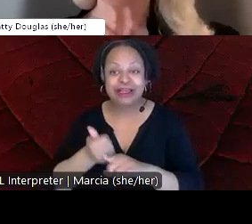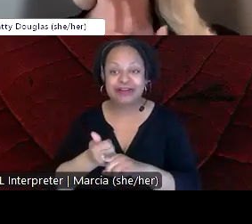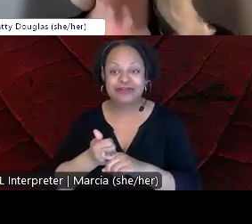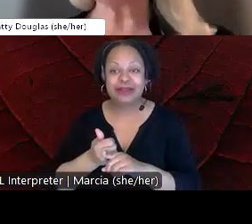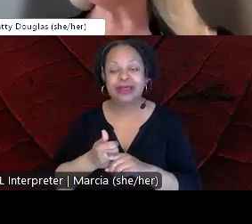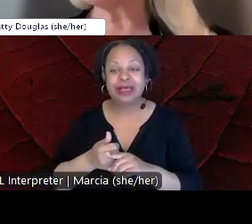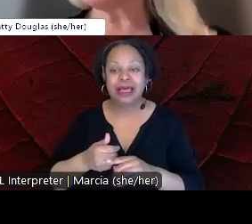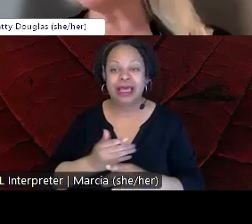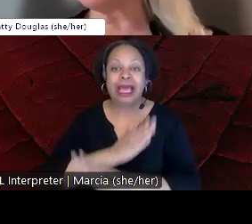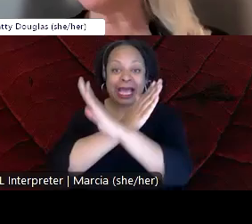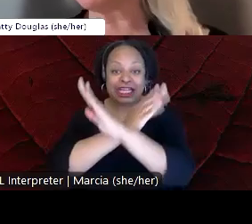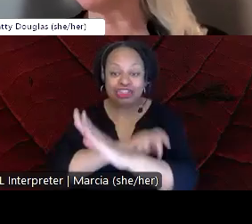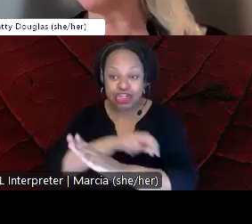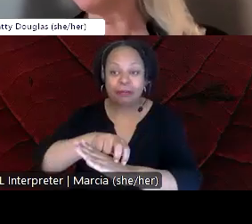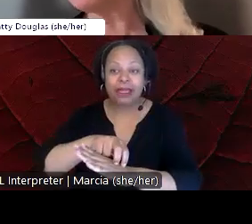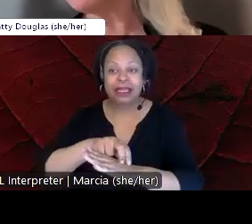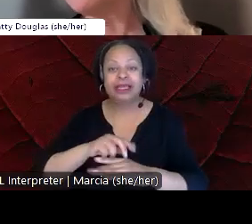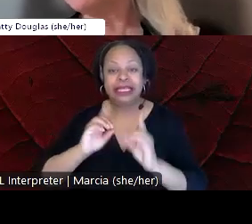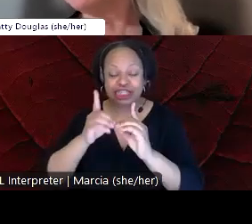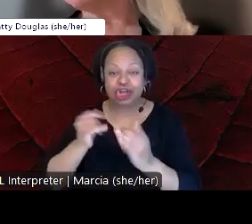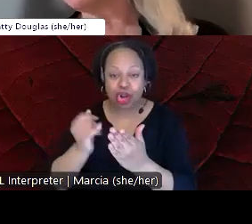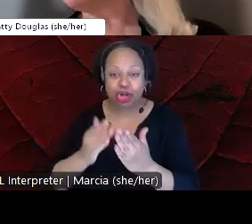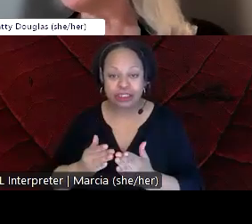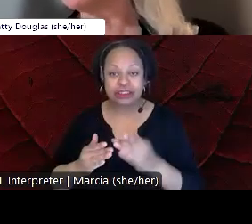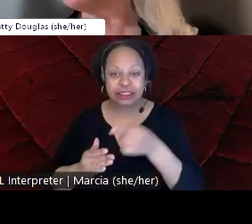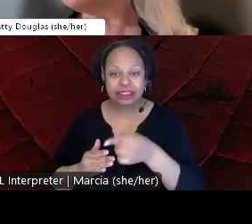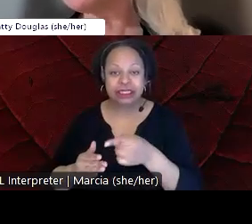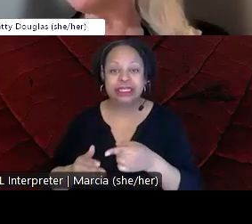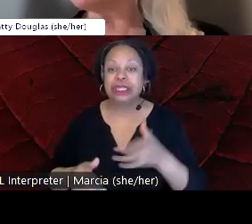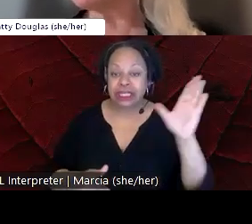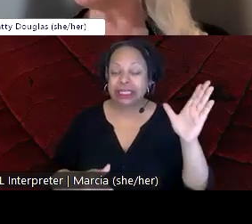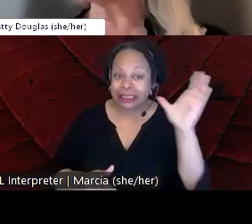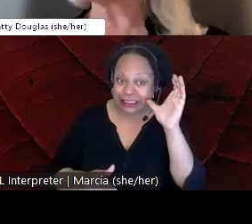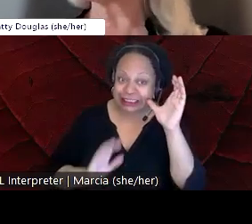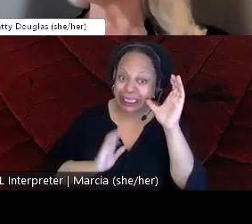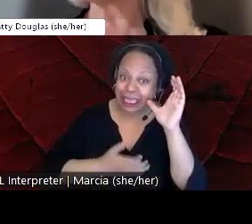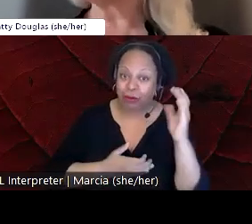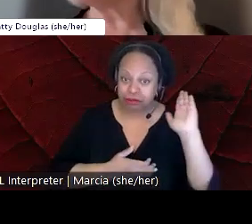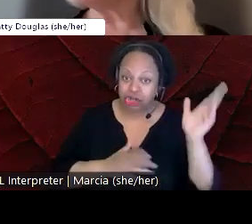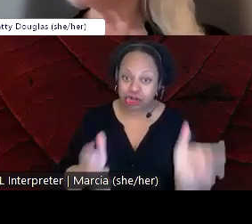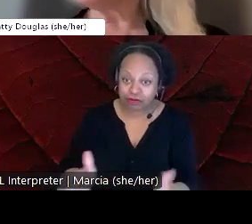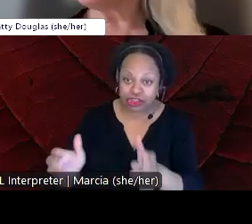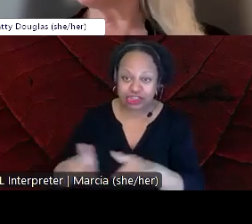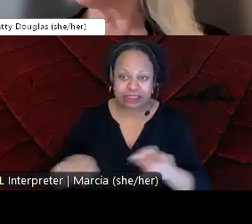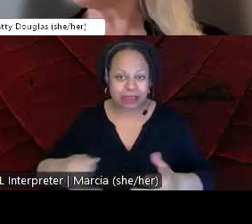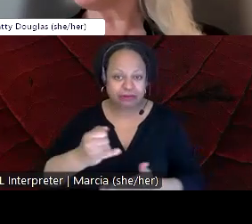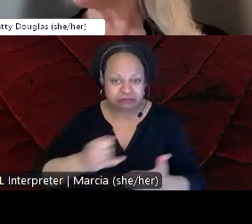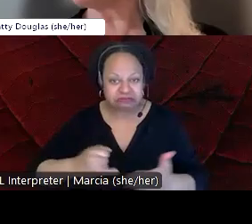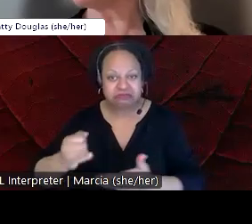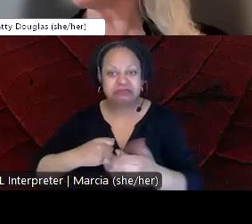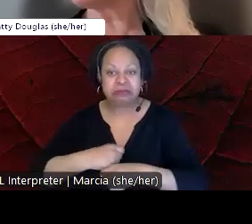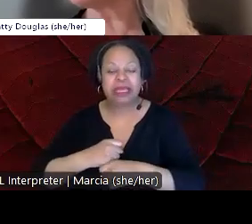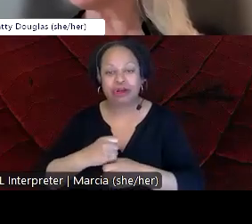un artiste numérique Anishinaabe qui a créé euh, cette, ce- cette